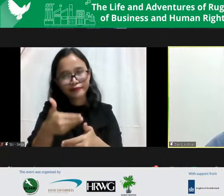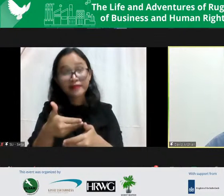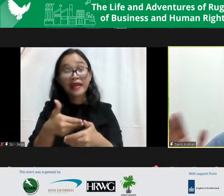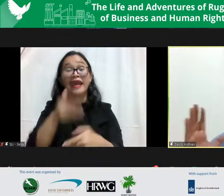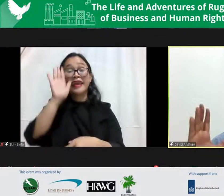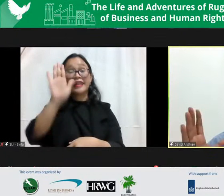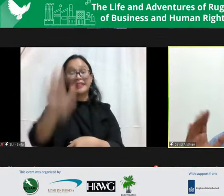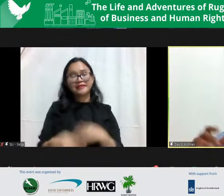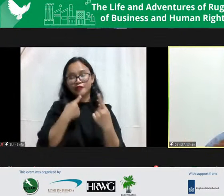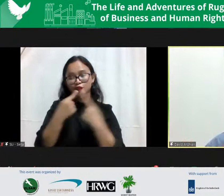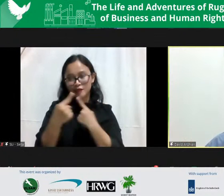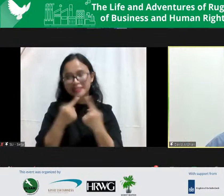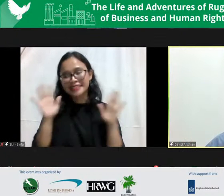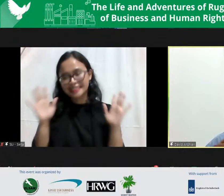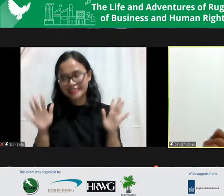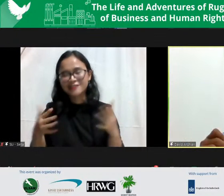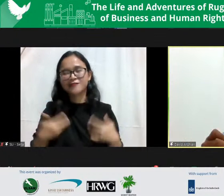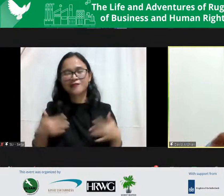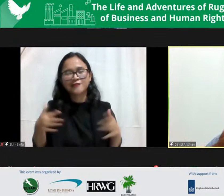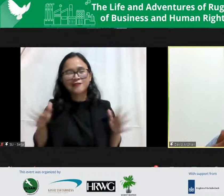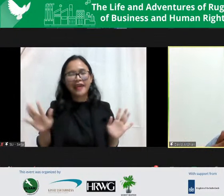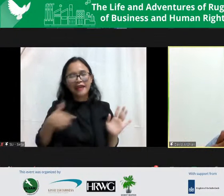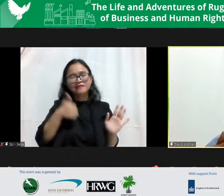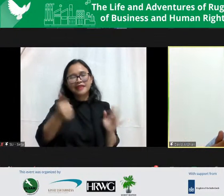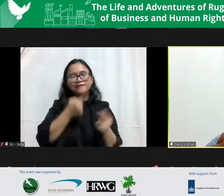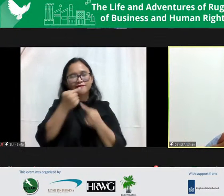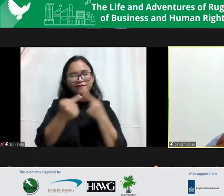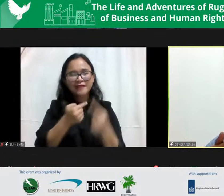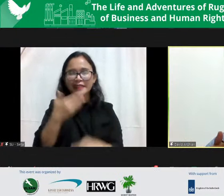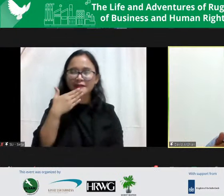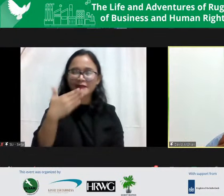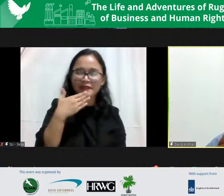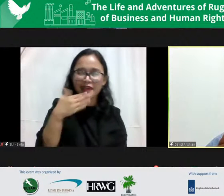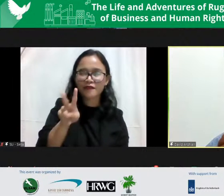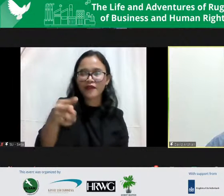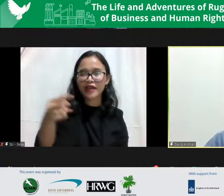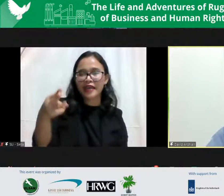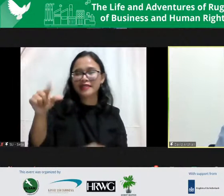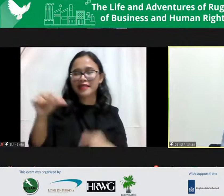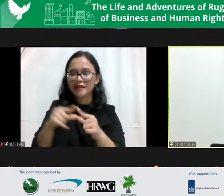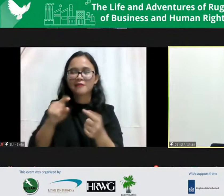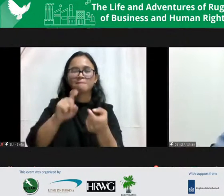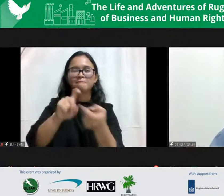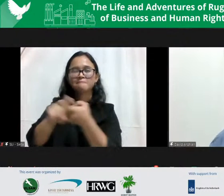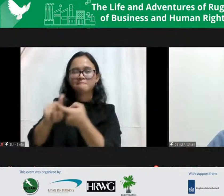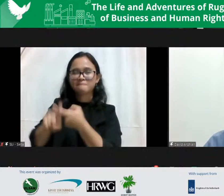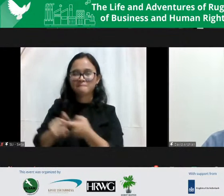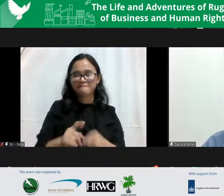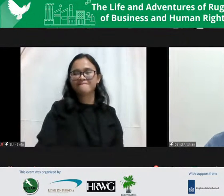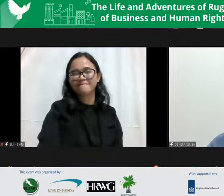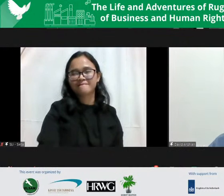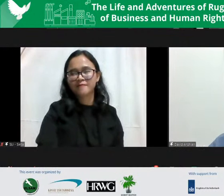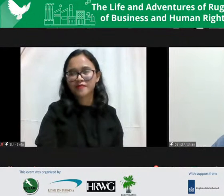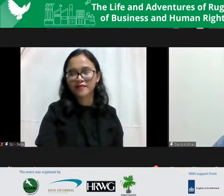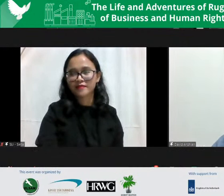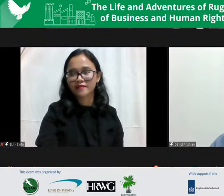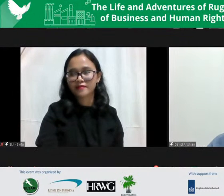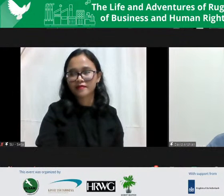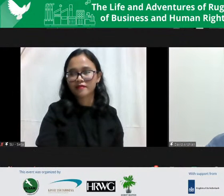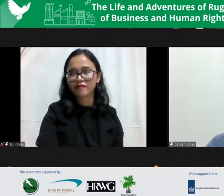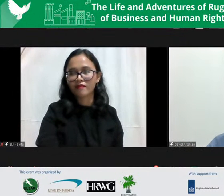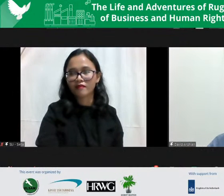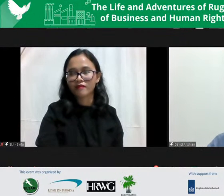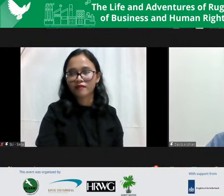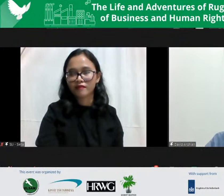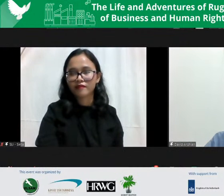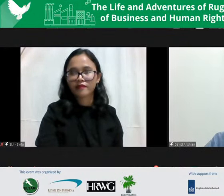Mbak saya rasa itu yang bisa kita sampaikan terima kasih Va terima kasih Bapak Ibu sekalian Selamat sore baik selamat sore terima kasih banyak Pak David ee